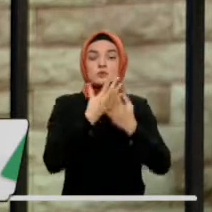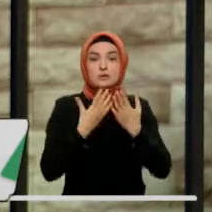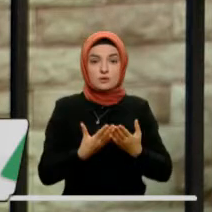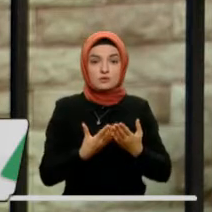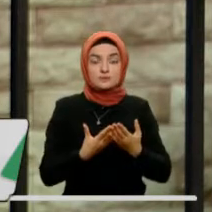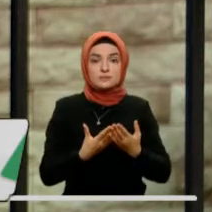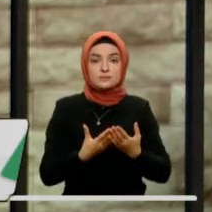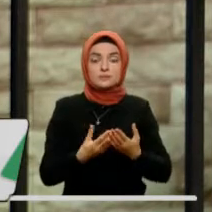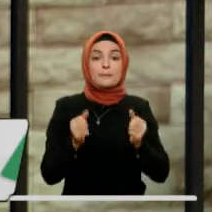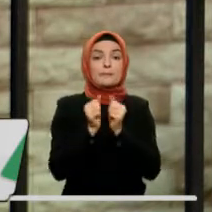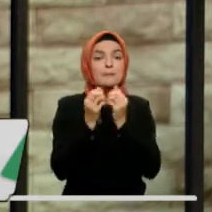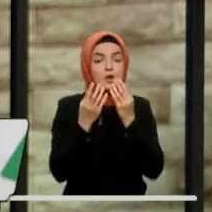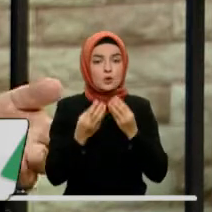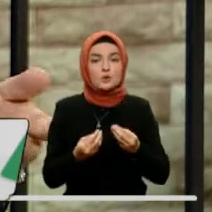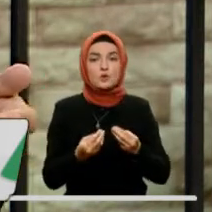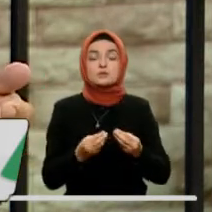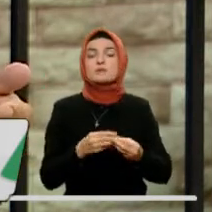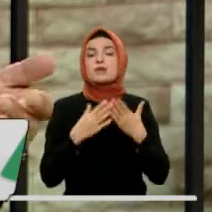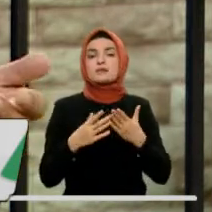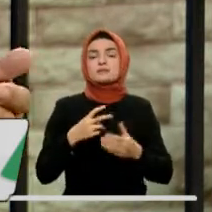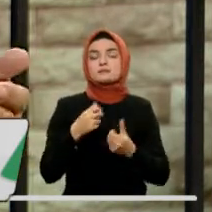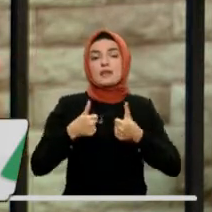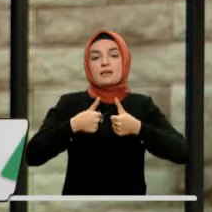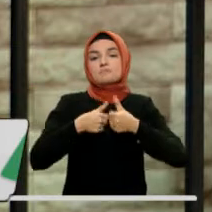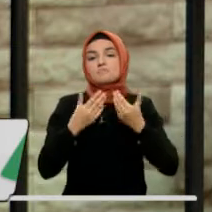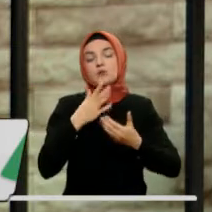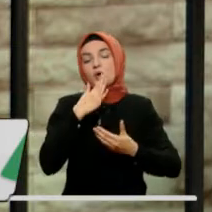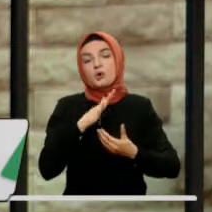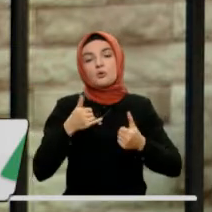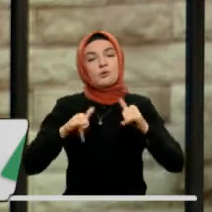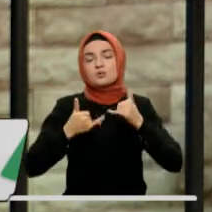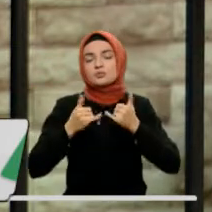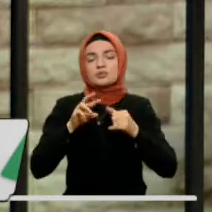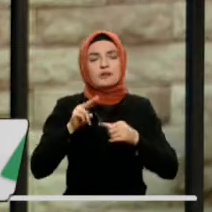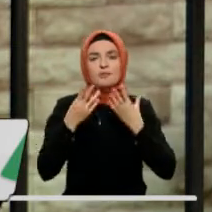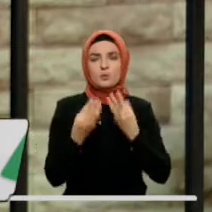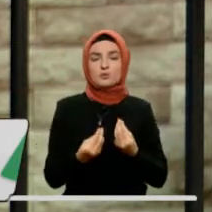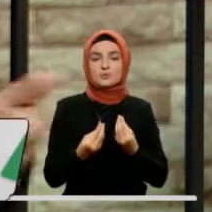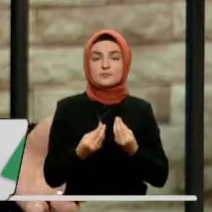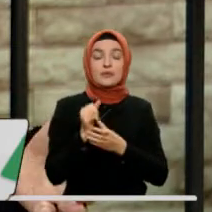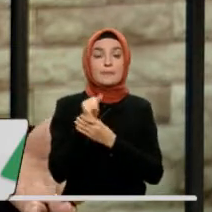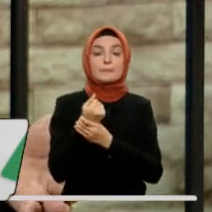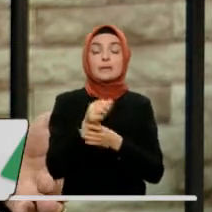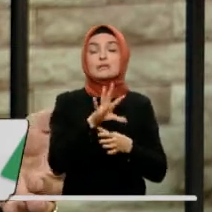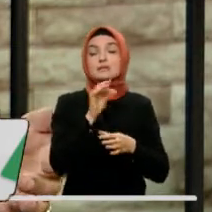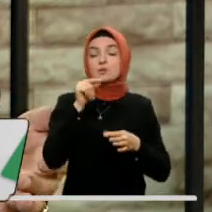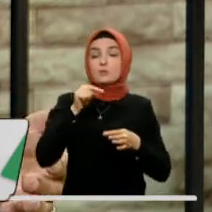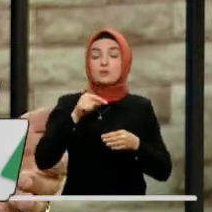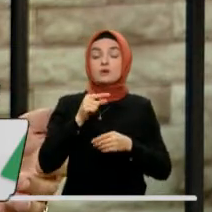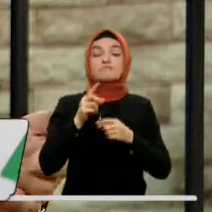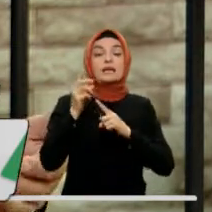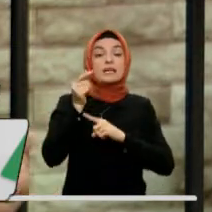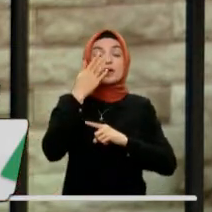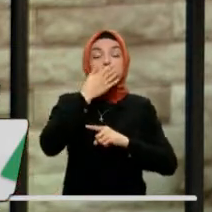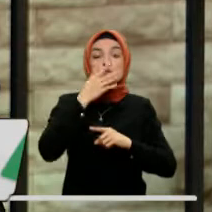bir beraberlik yaşıyorsanız aslında evlilik diye bir şey yok. Oyun oynuyorsun, oyuncak yani. Meslek seçiminde şimdi ilkokuldaki çocuk der ki ben